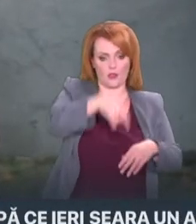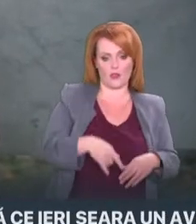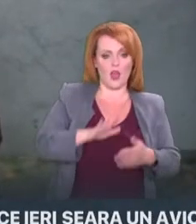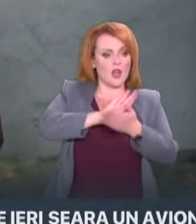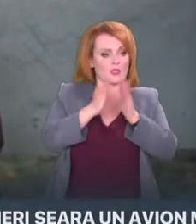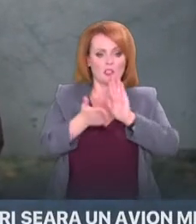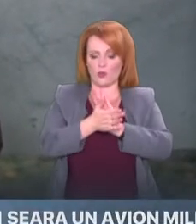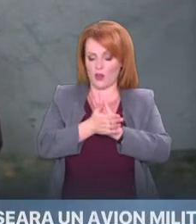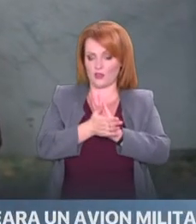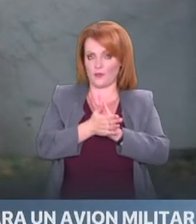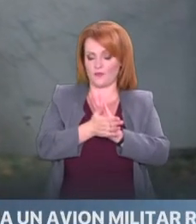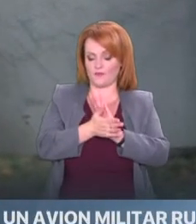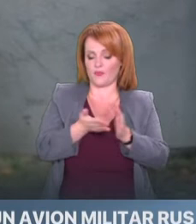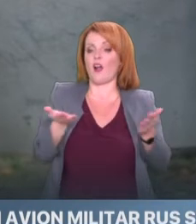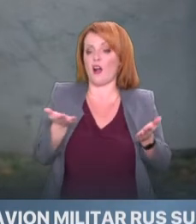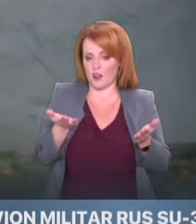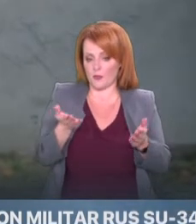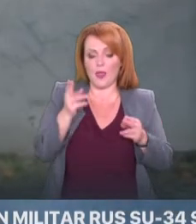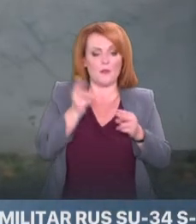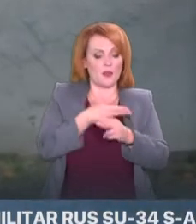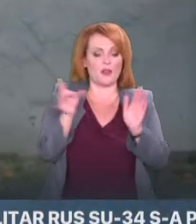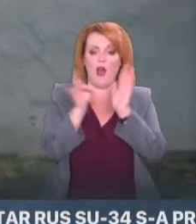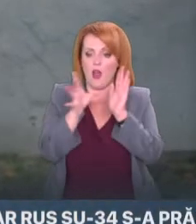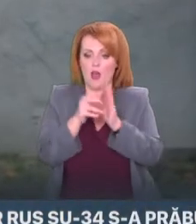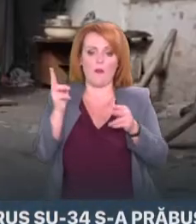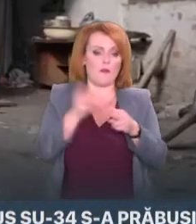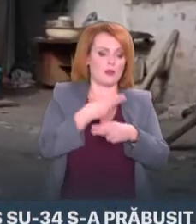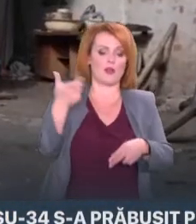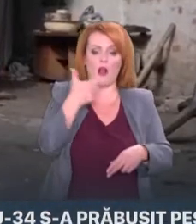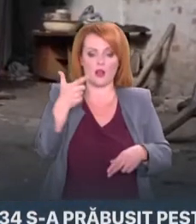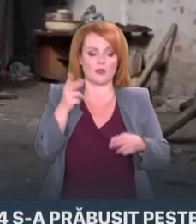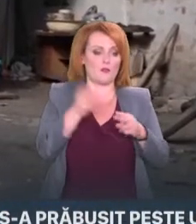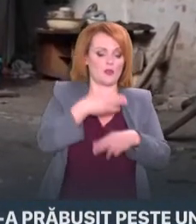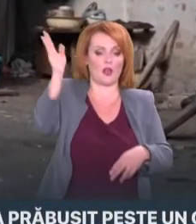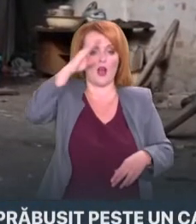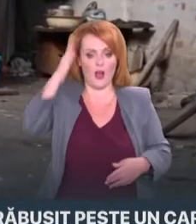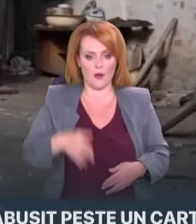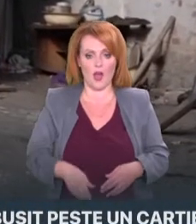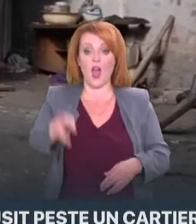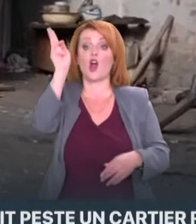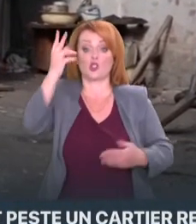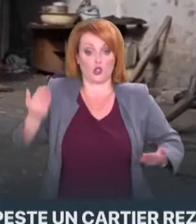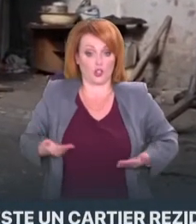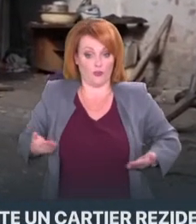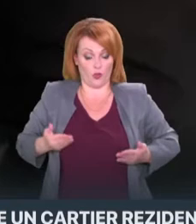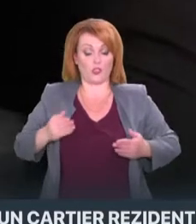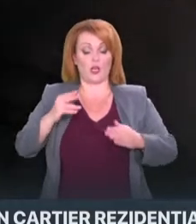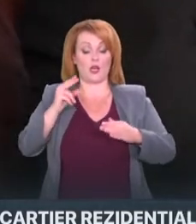Situația este așa, fără curent, fără apă, fără gaz. Ne este frig. Cei care locuiesc la sol taie lemne pentru